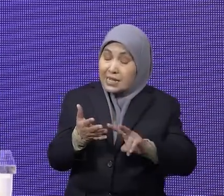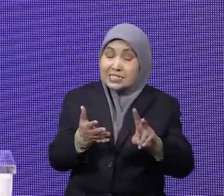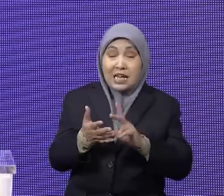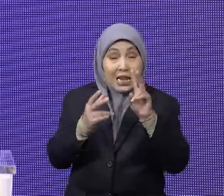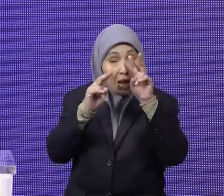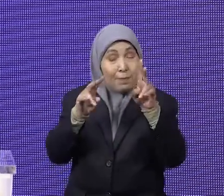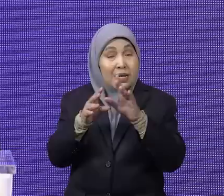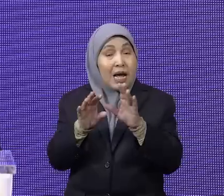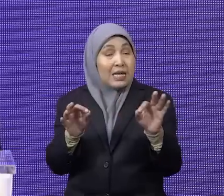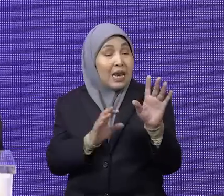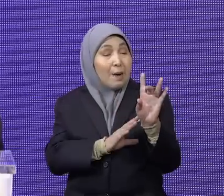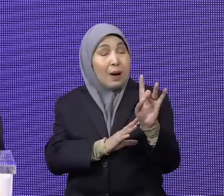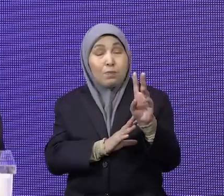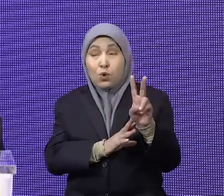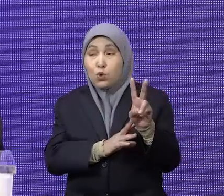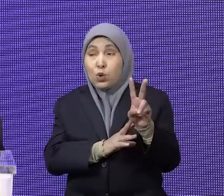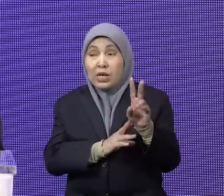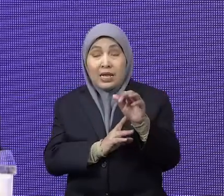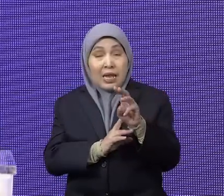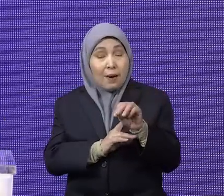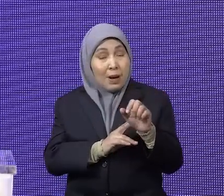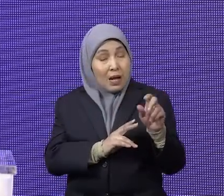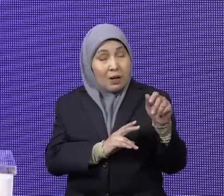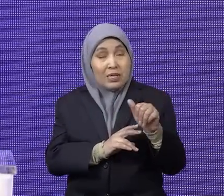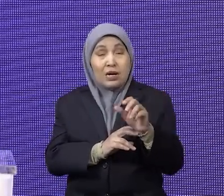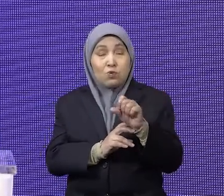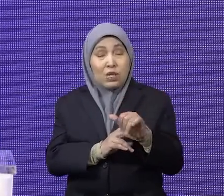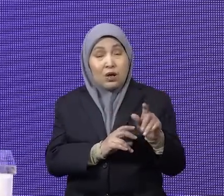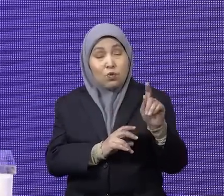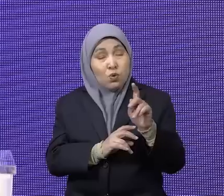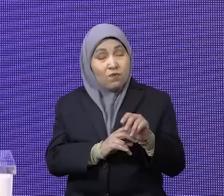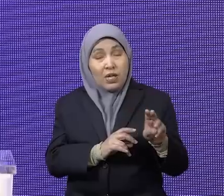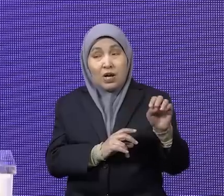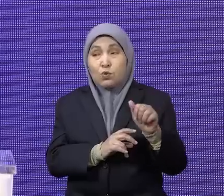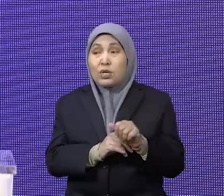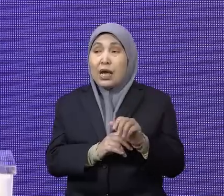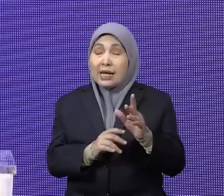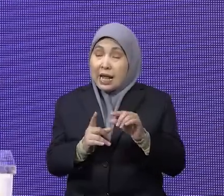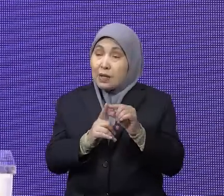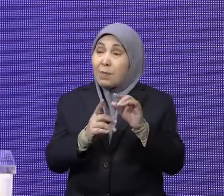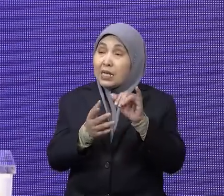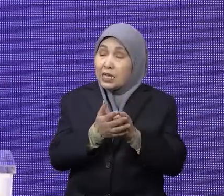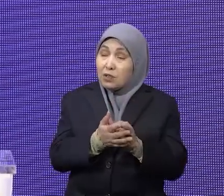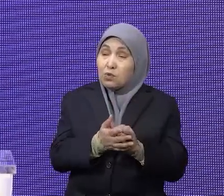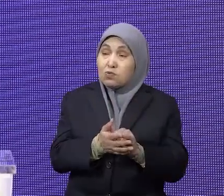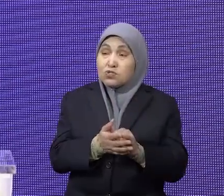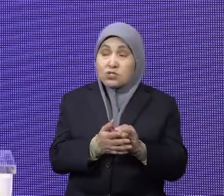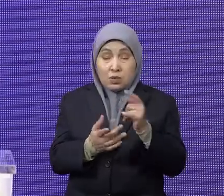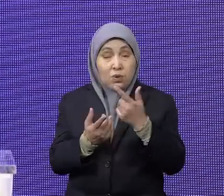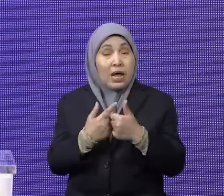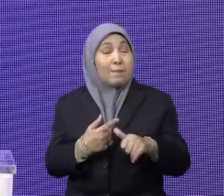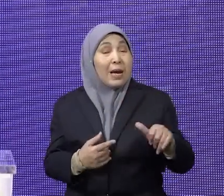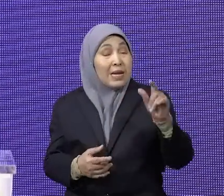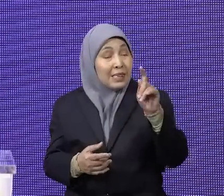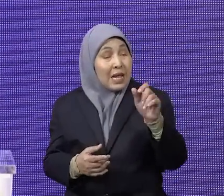membacanya. Lihat pada ayat yang ke-82, innama amruhu idza arada syai'an ay yaqula lahu kun fayakun. Kalimah tersebut salah satu